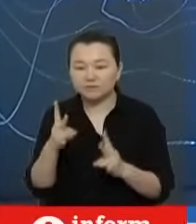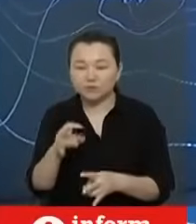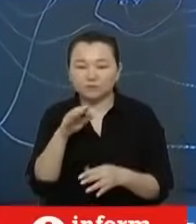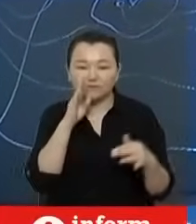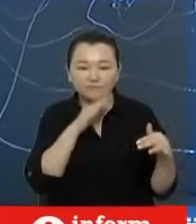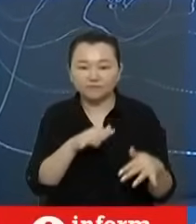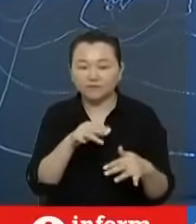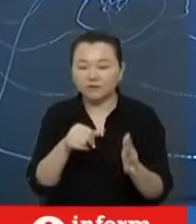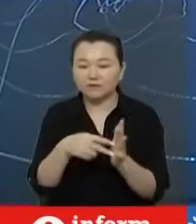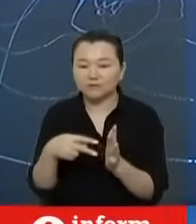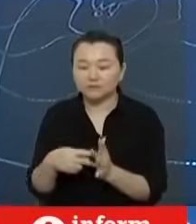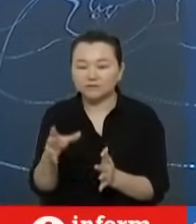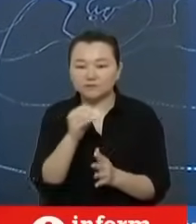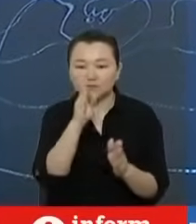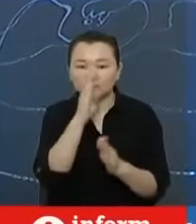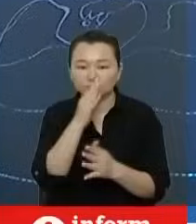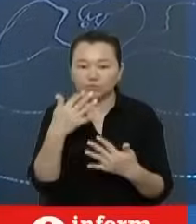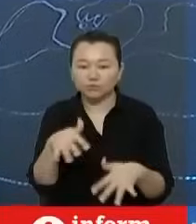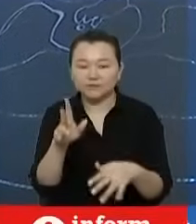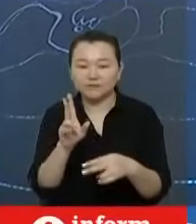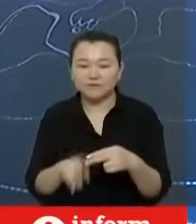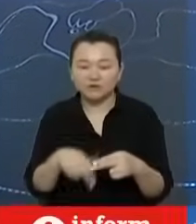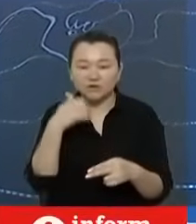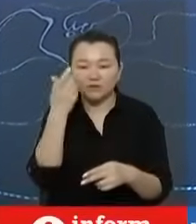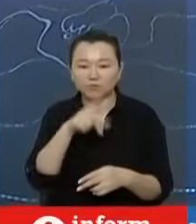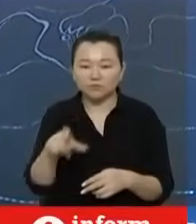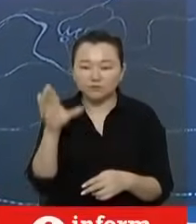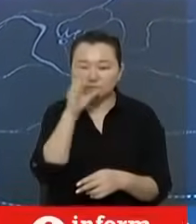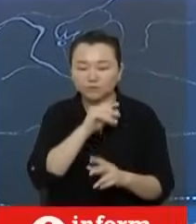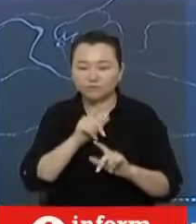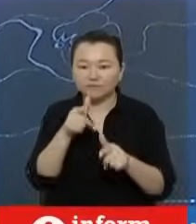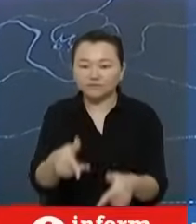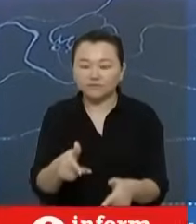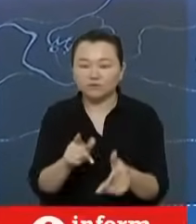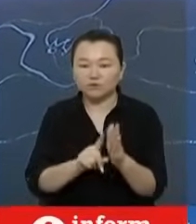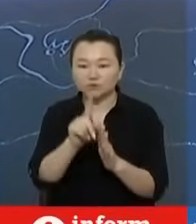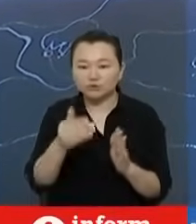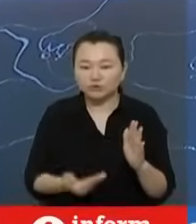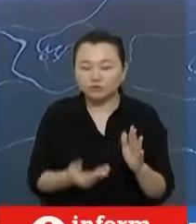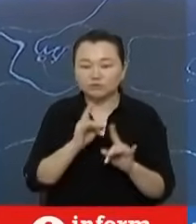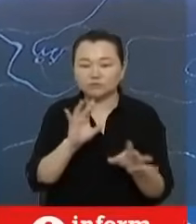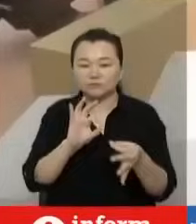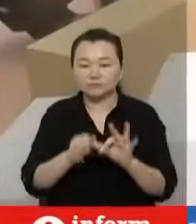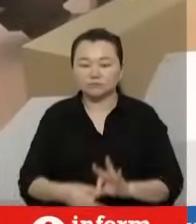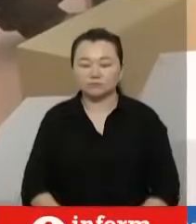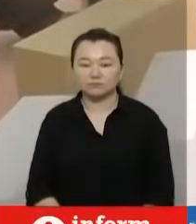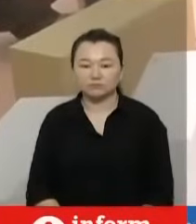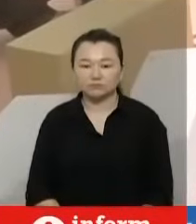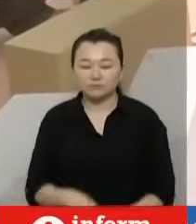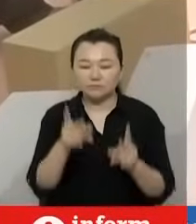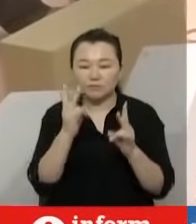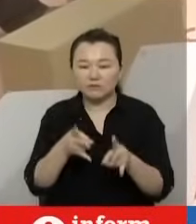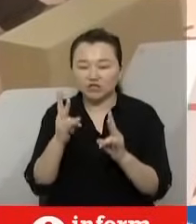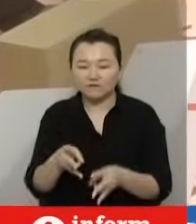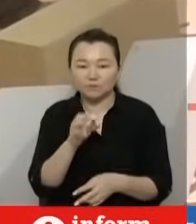Оценка ущерба, нанесенного стихией, уже завершена. Когда люди смогут въехать в новые дома, расскажет Валентина Леонова.